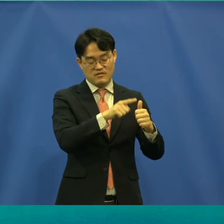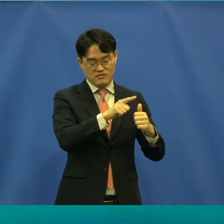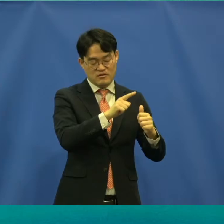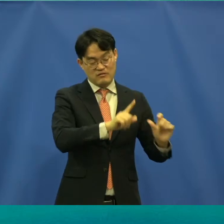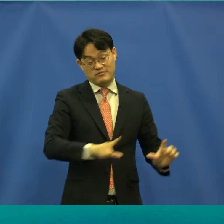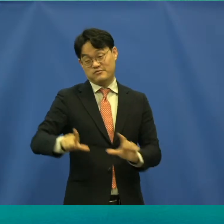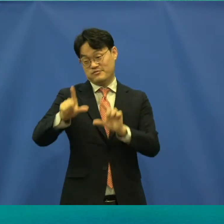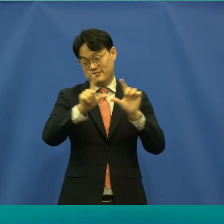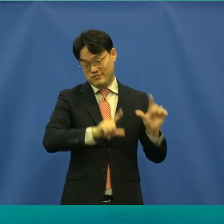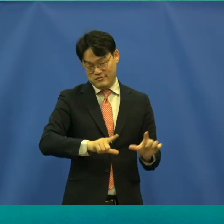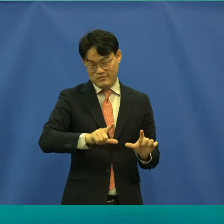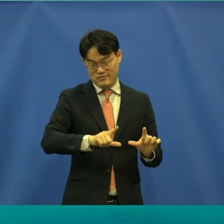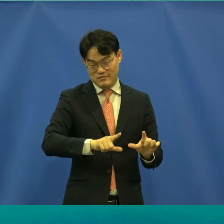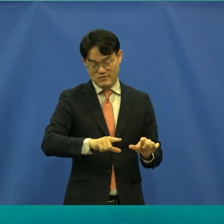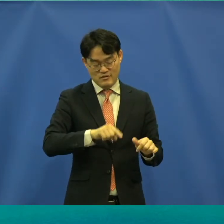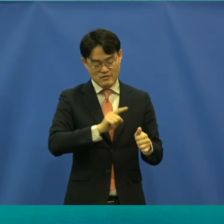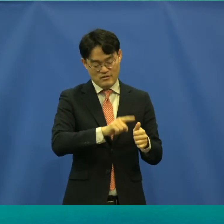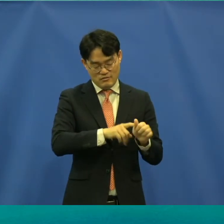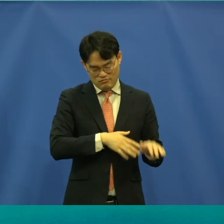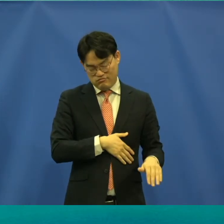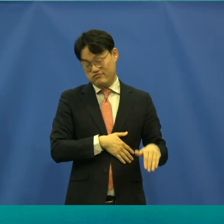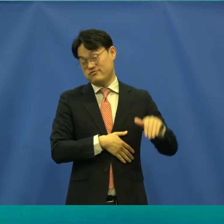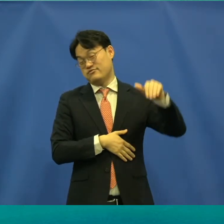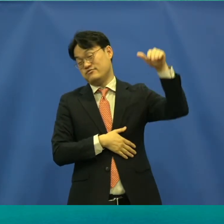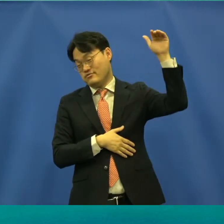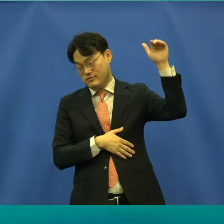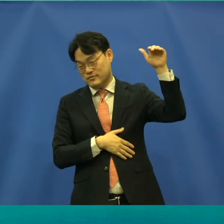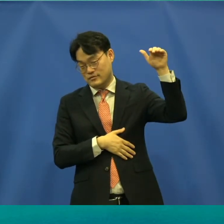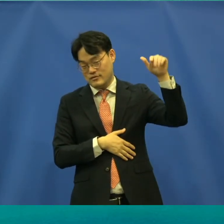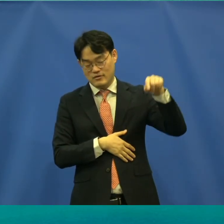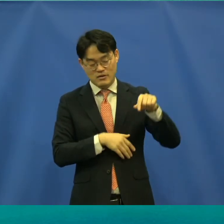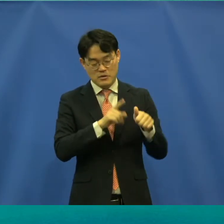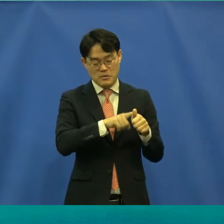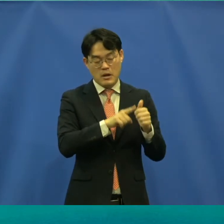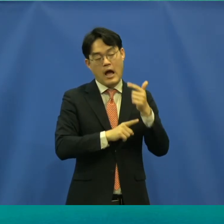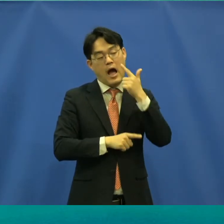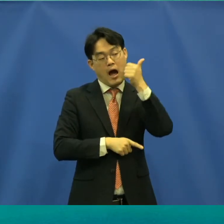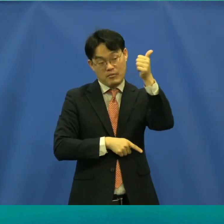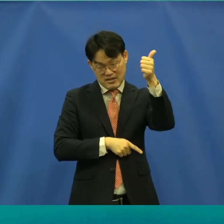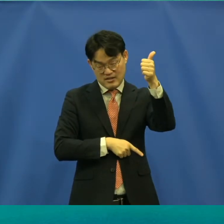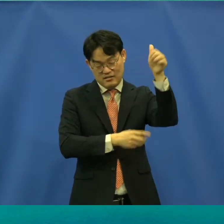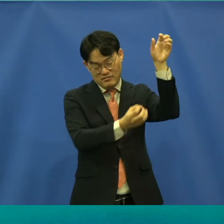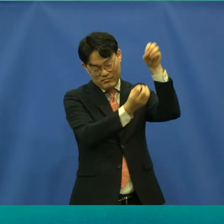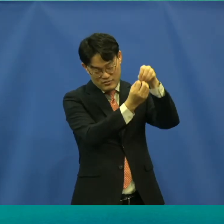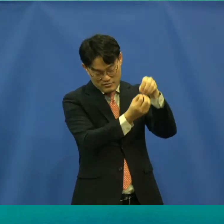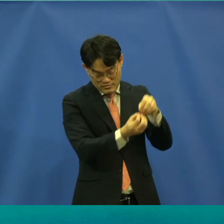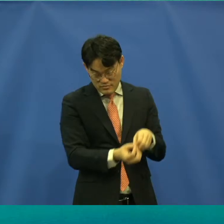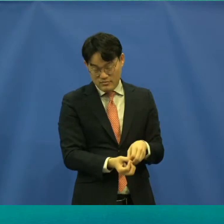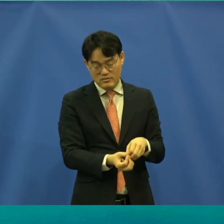성향, 요나의 개성 다 알고 계세요.